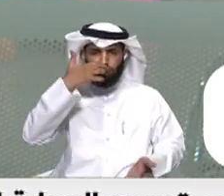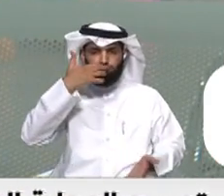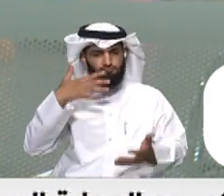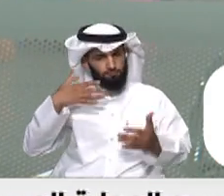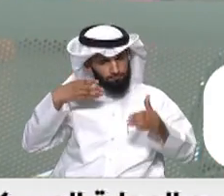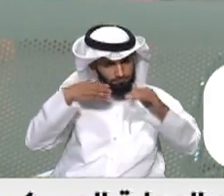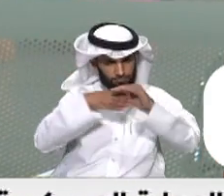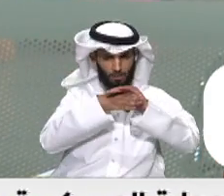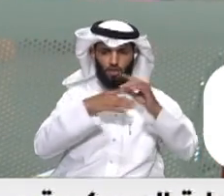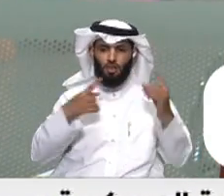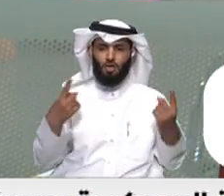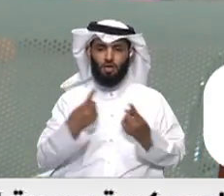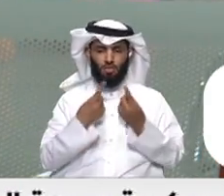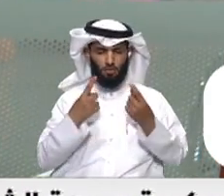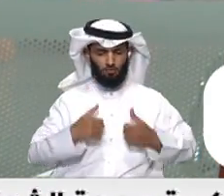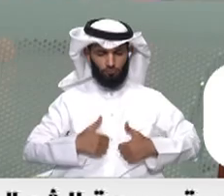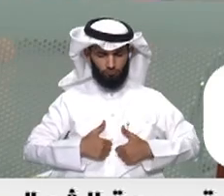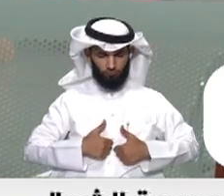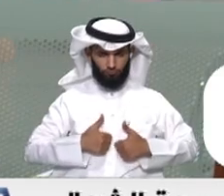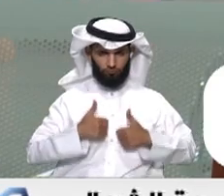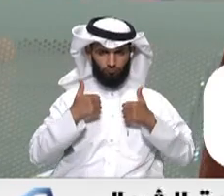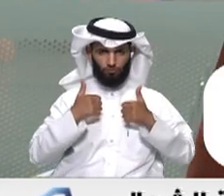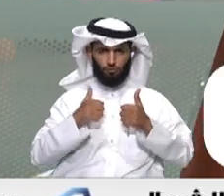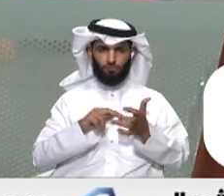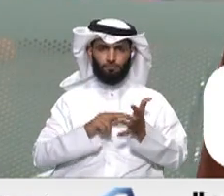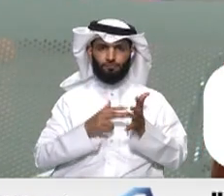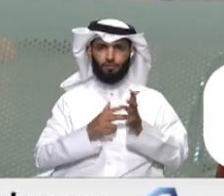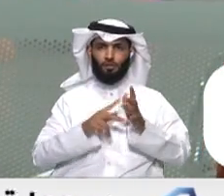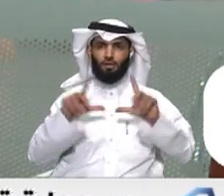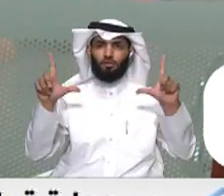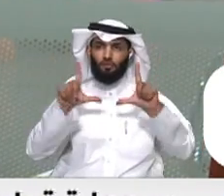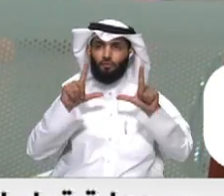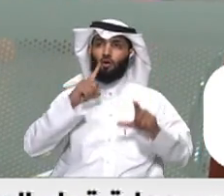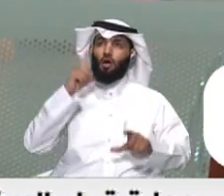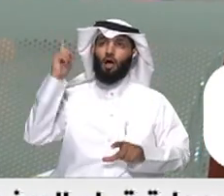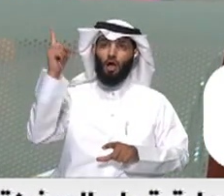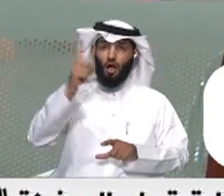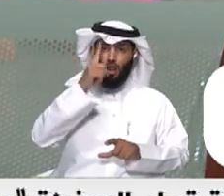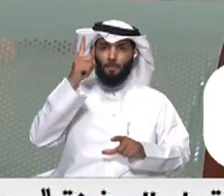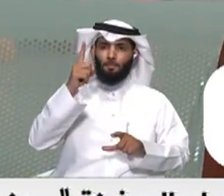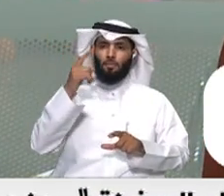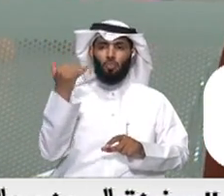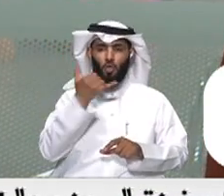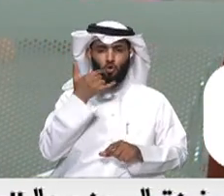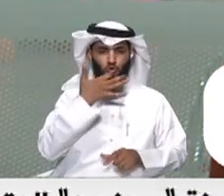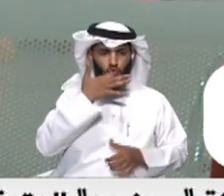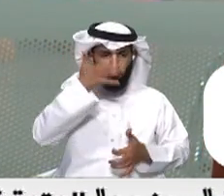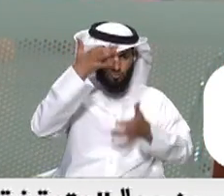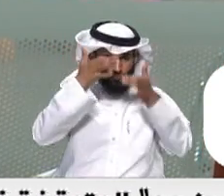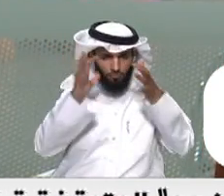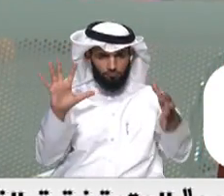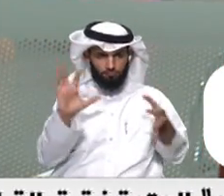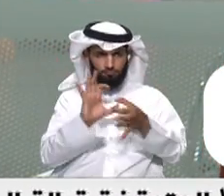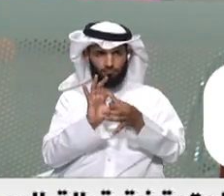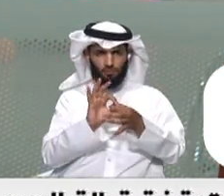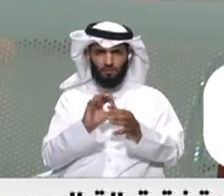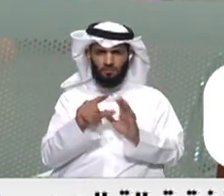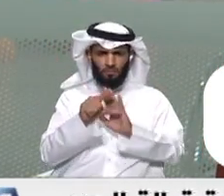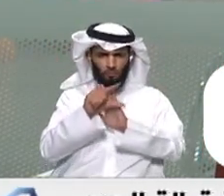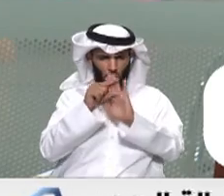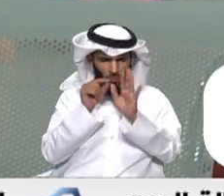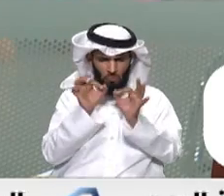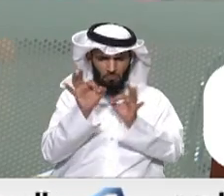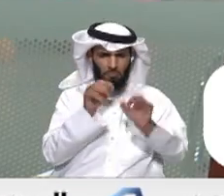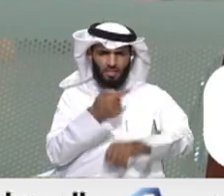تصير في المجتمع او في الاعلام او في العالم يعني فبالتالي خطتنا مو فقط خطه صحيه في